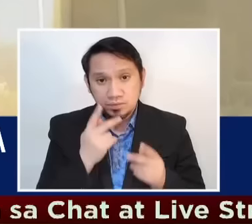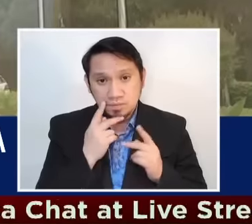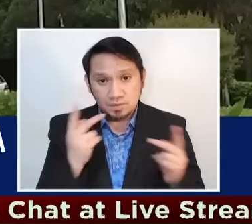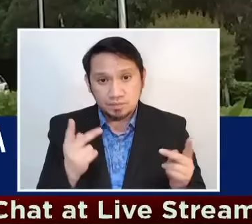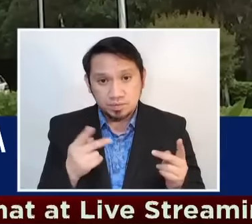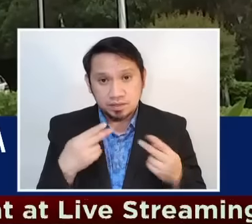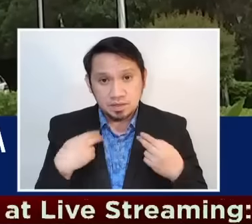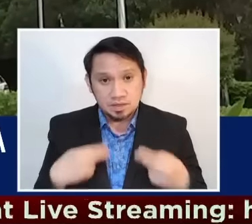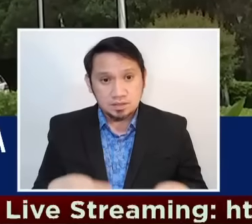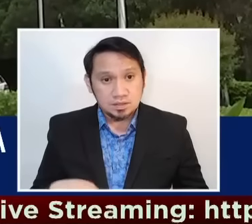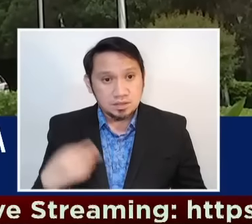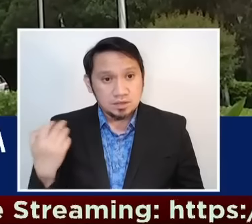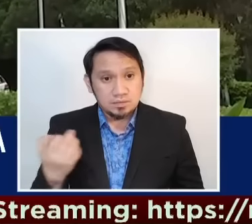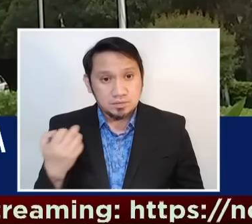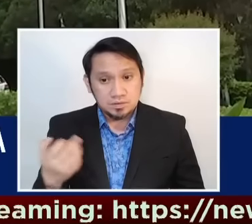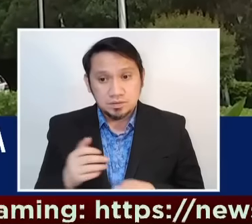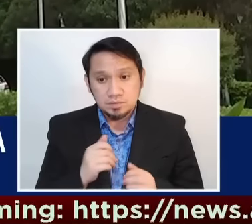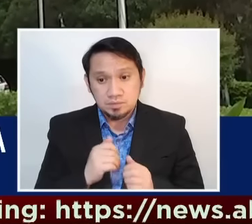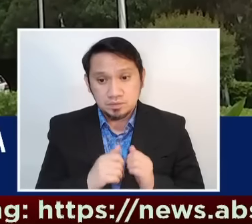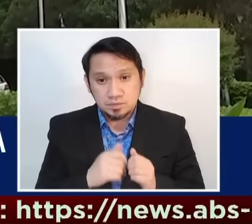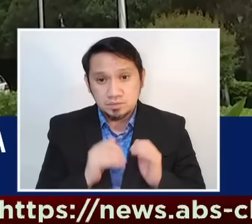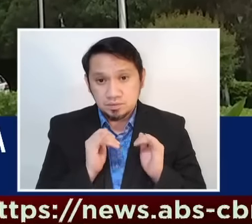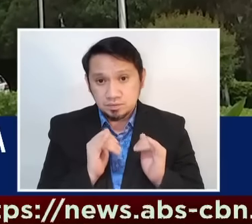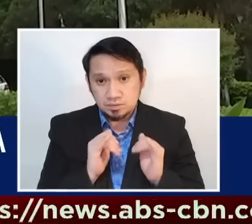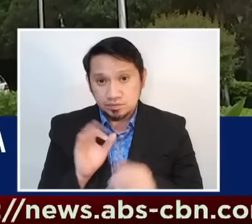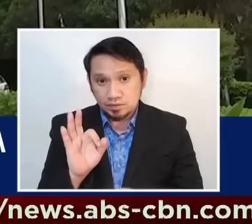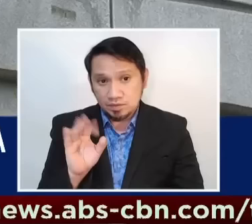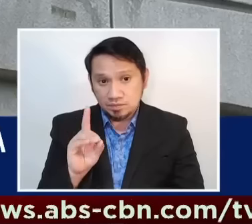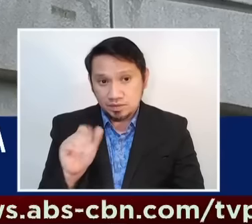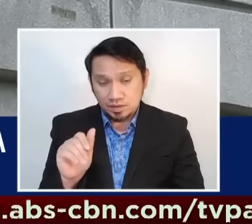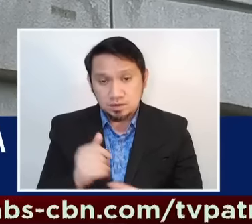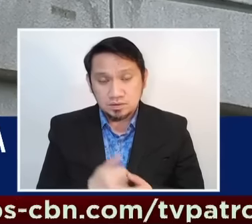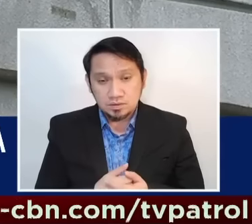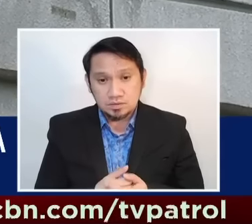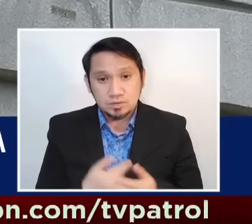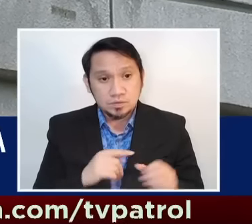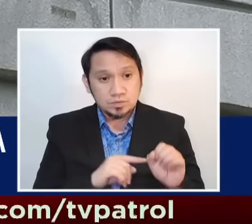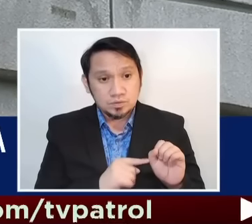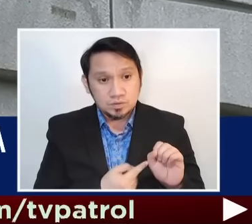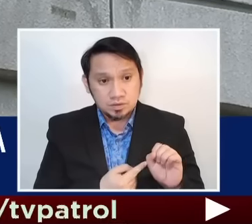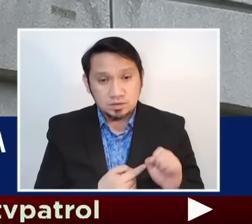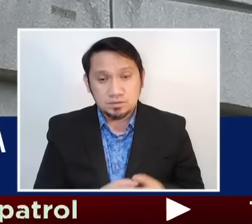emergency. And we have instructed Food and Drug Administration already to start